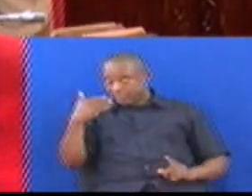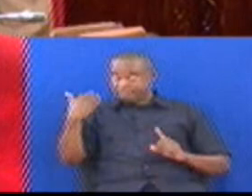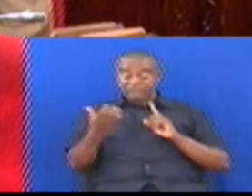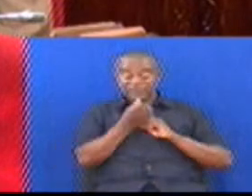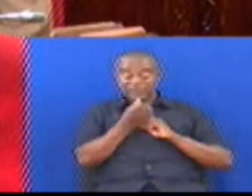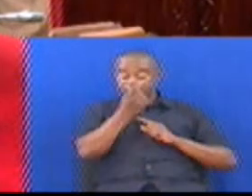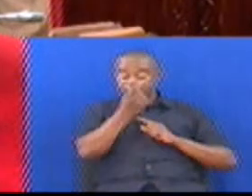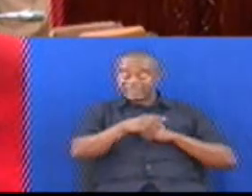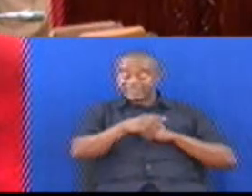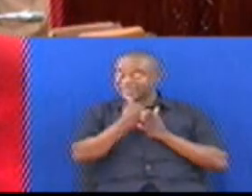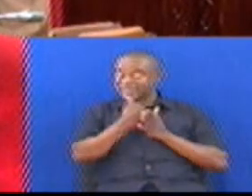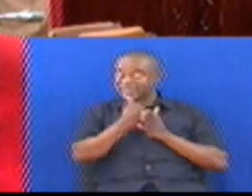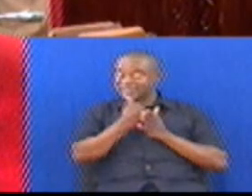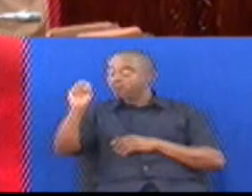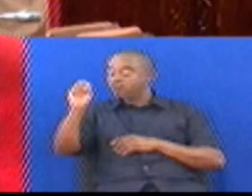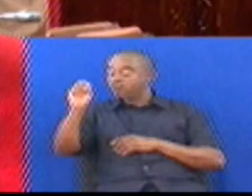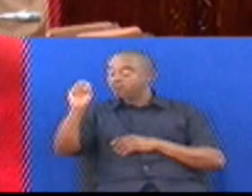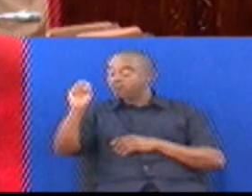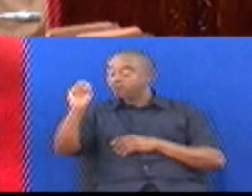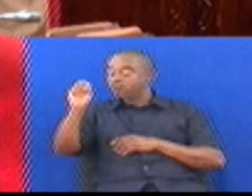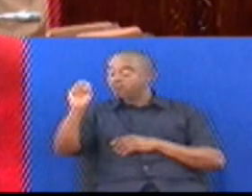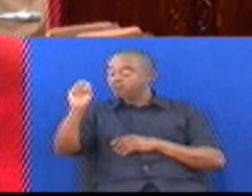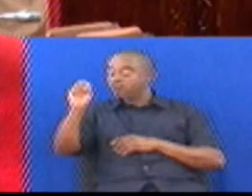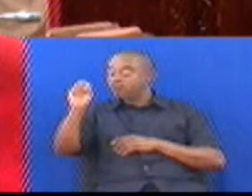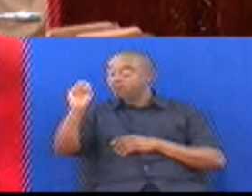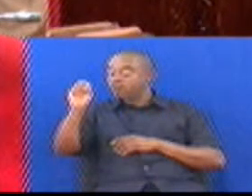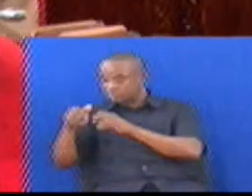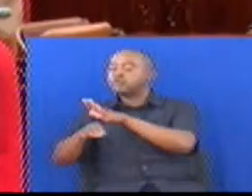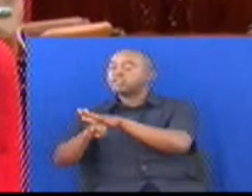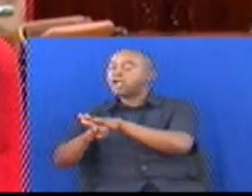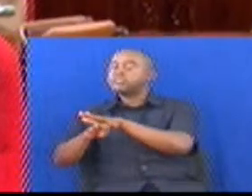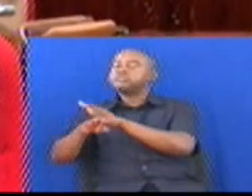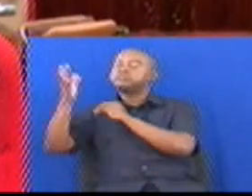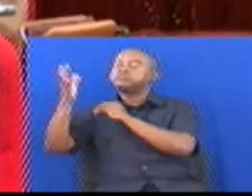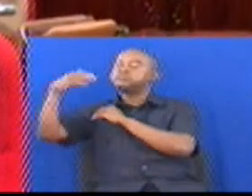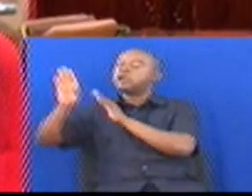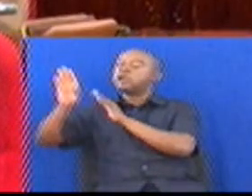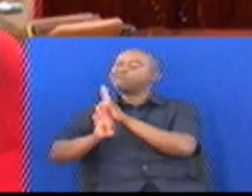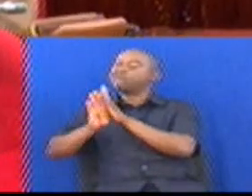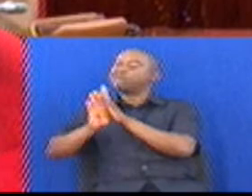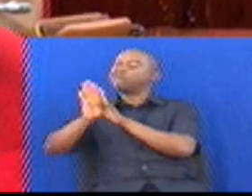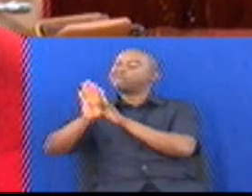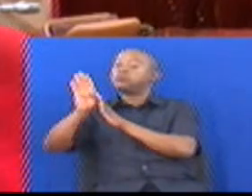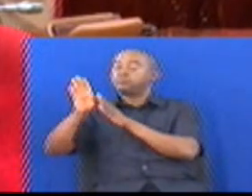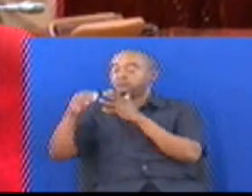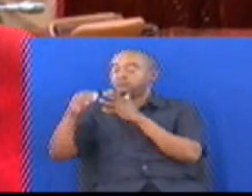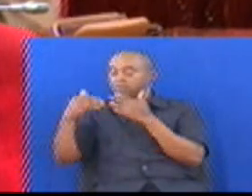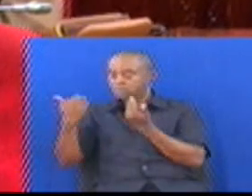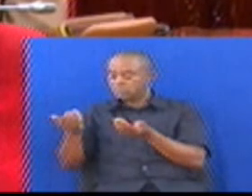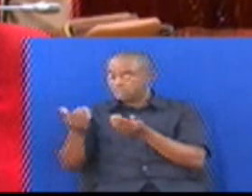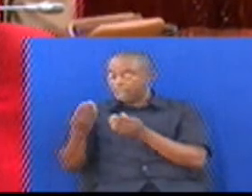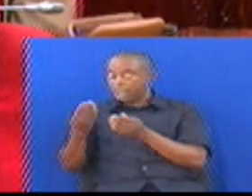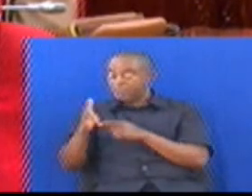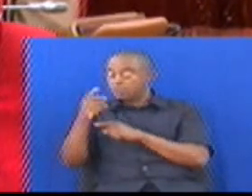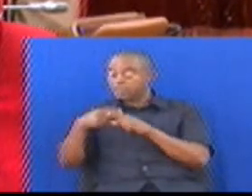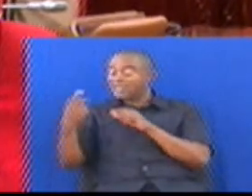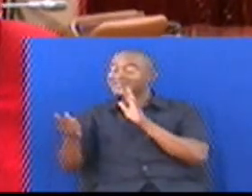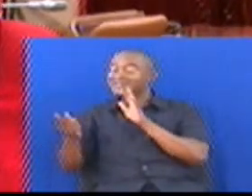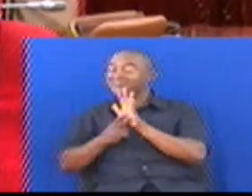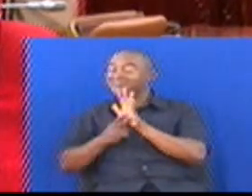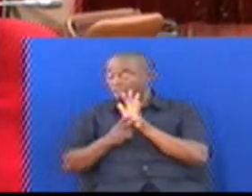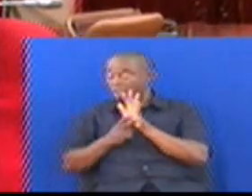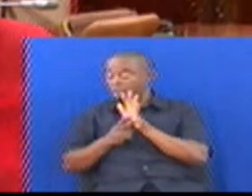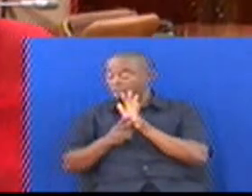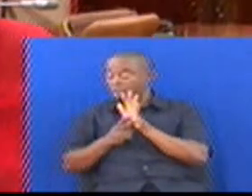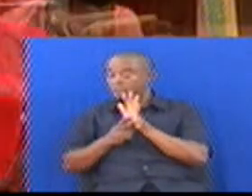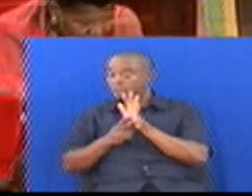katika sekta ya uvuvi ni pamoja na kuongezeka kwa mauzo ya kufikia wastani wa shilingi bilioni 692